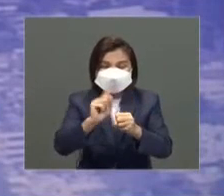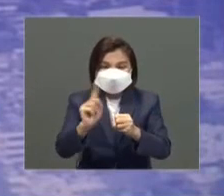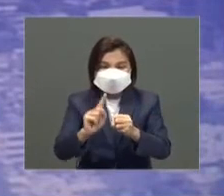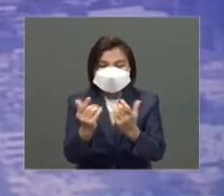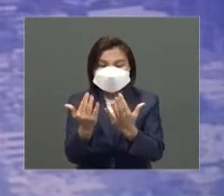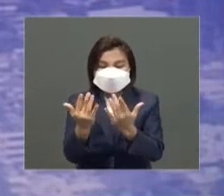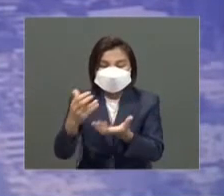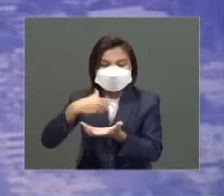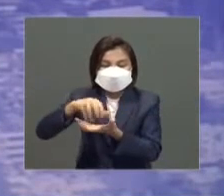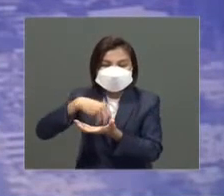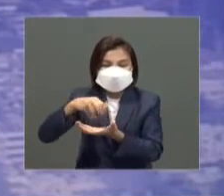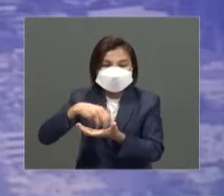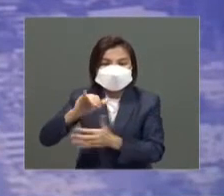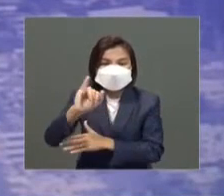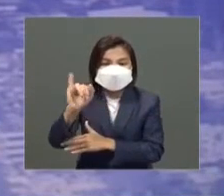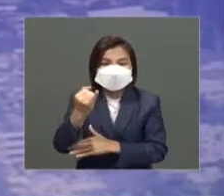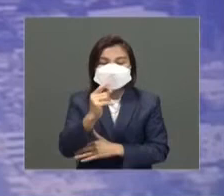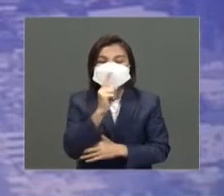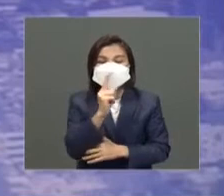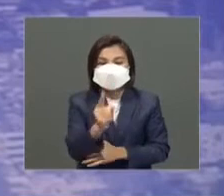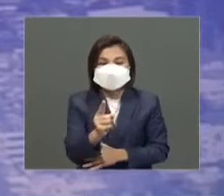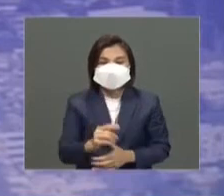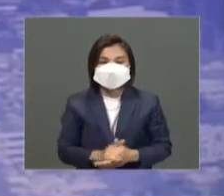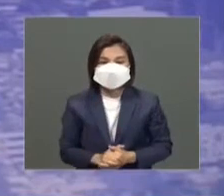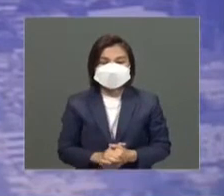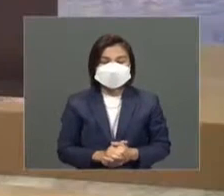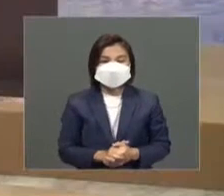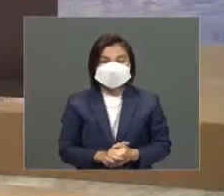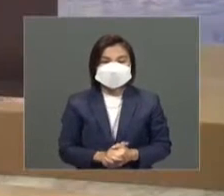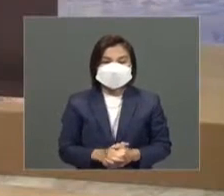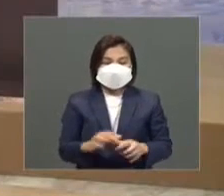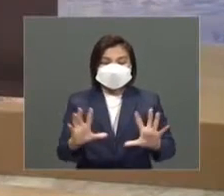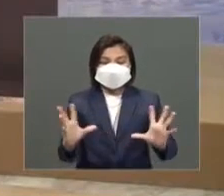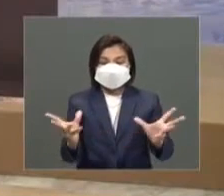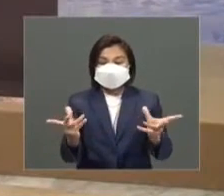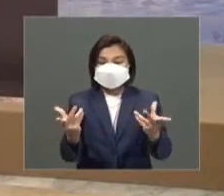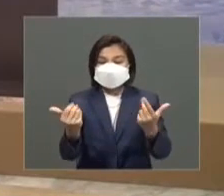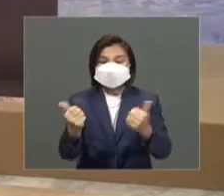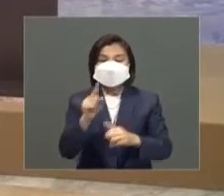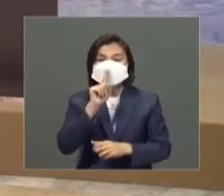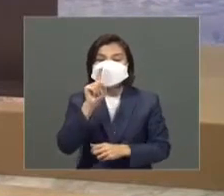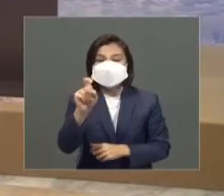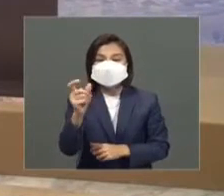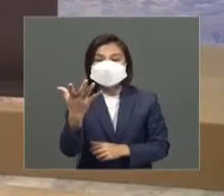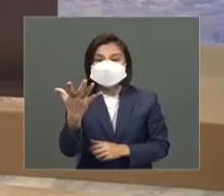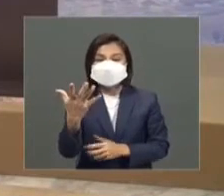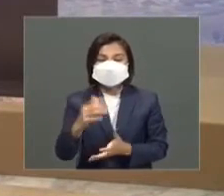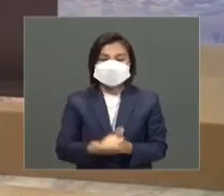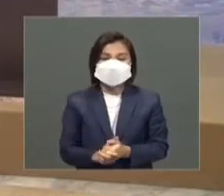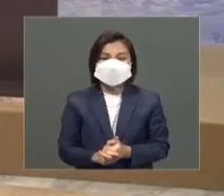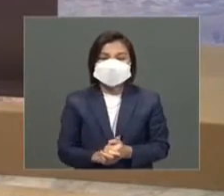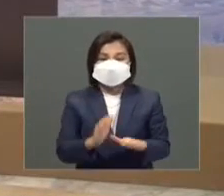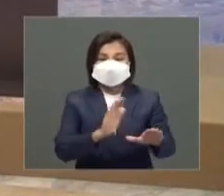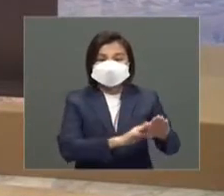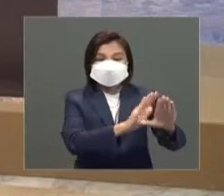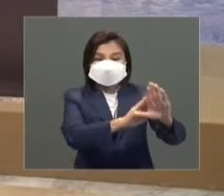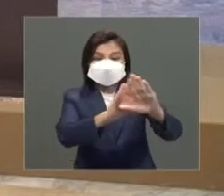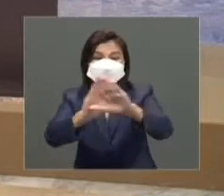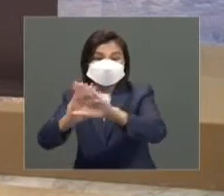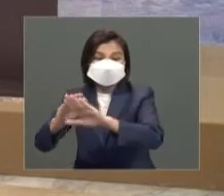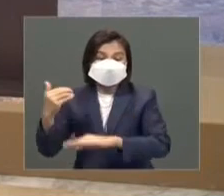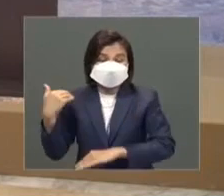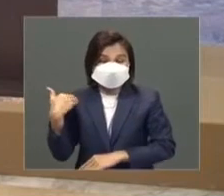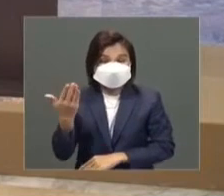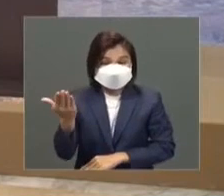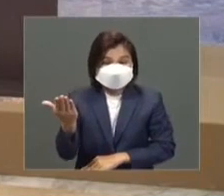จ้งให้ทราบในวันจันทร์เลยครับ ค่ะหมดประเด็นของคำถามแล้วค่ะคุณหมอยังมีประเด็นเพิ่มเติมฝากถึงประชาชนที่ติดตาม